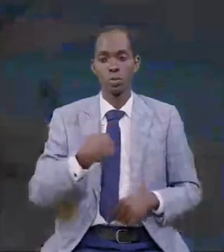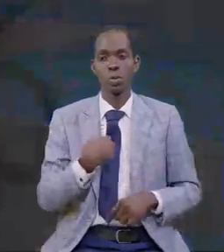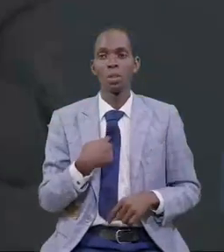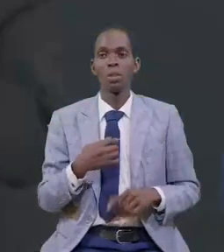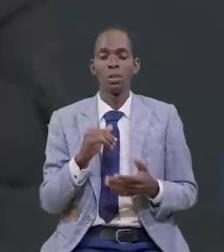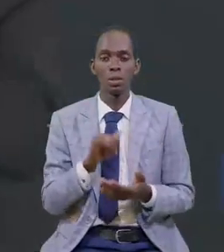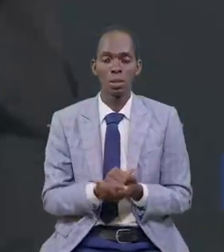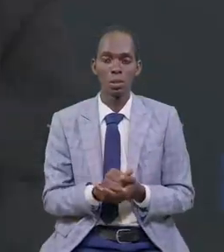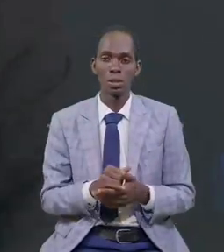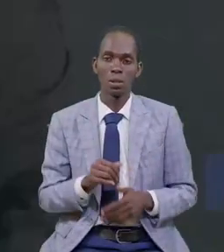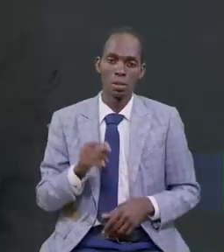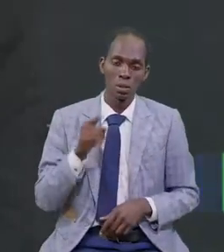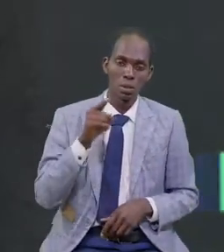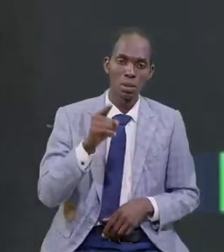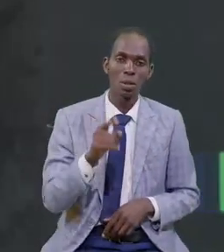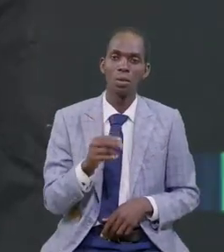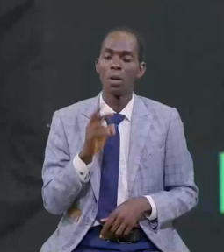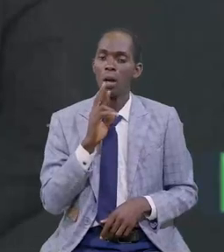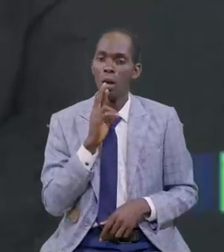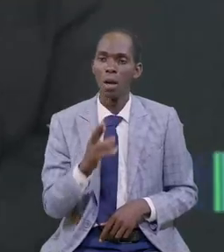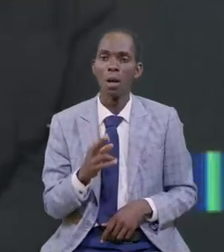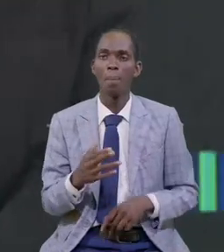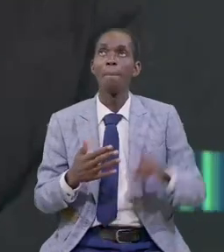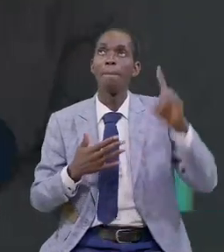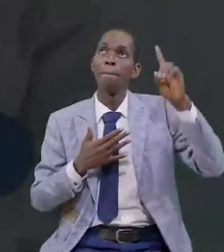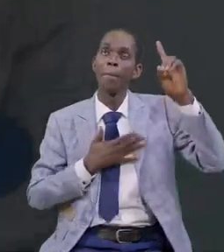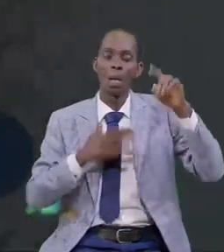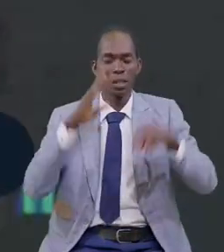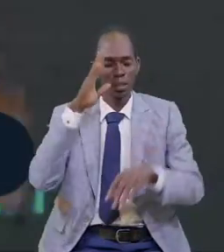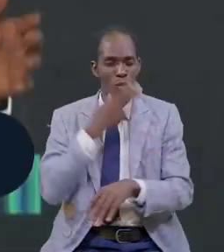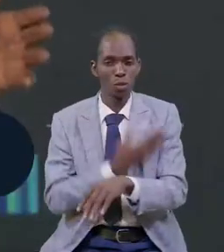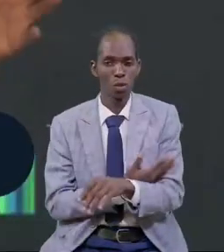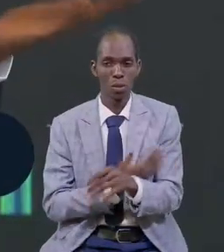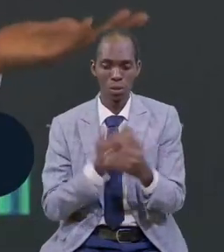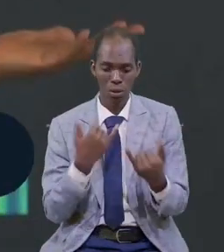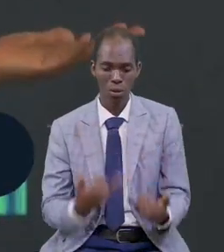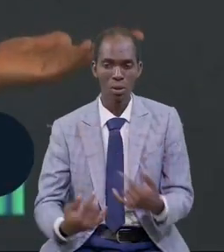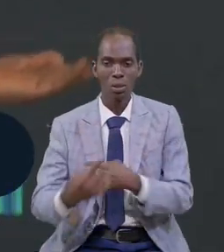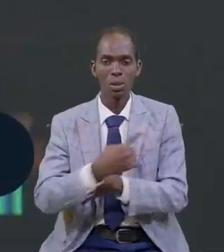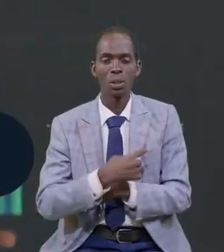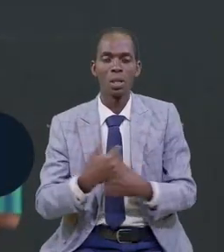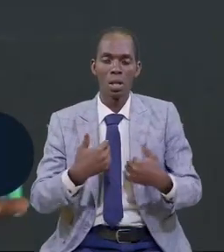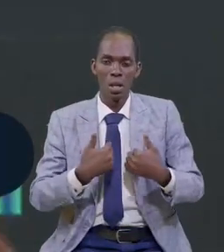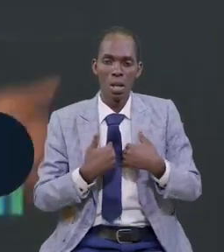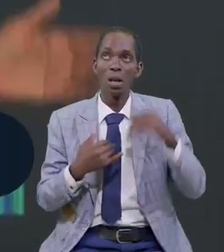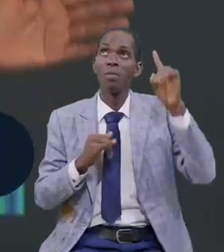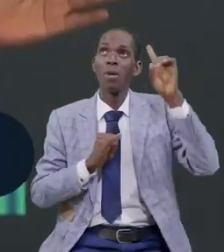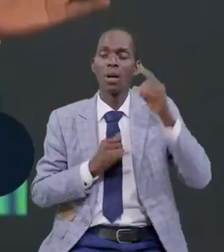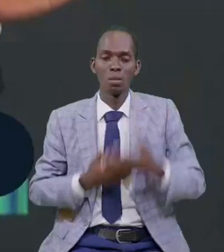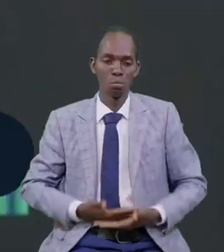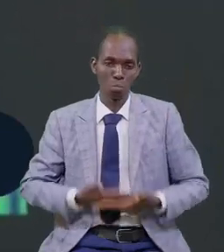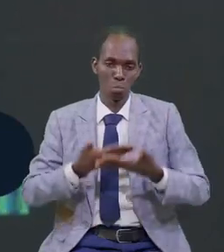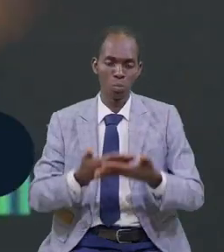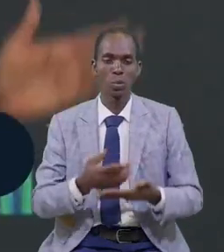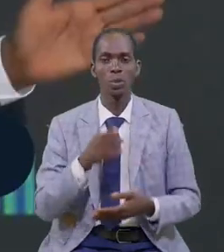mon fils je t'ai engendré aujourd'hui et dit